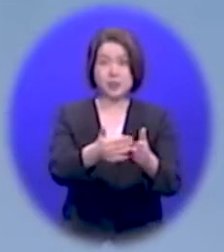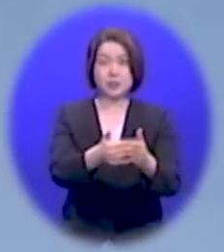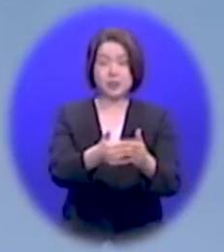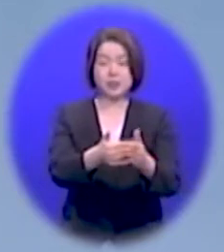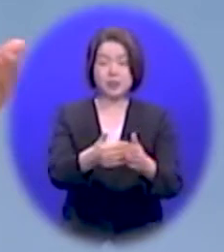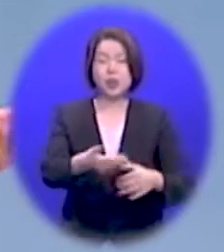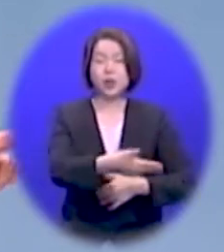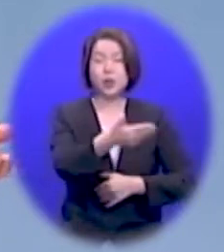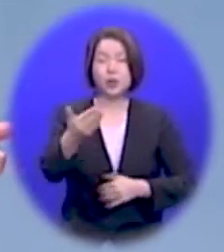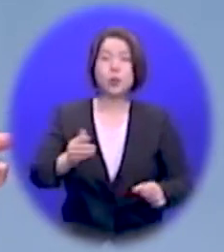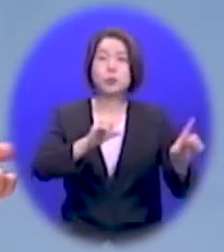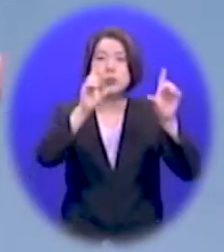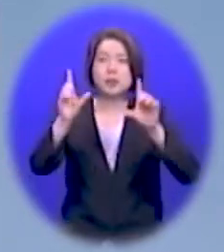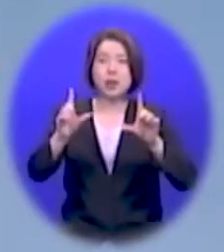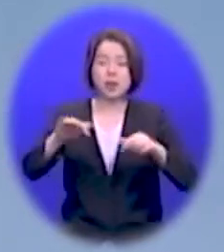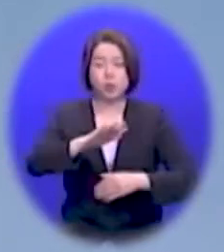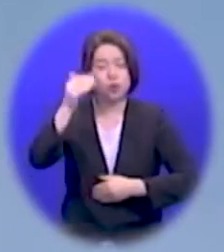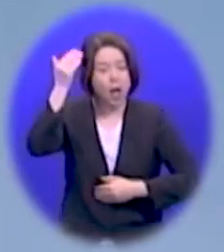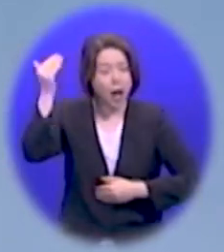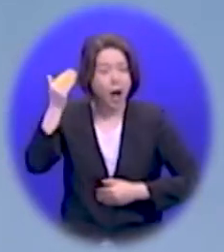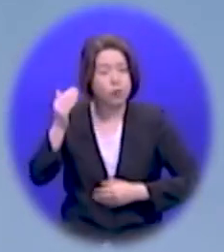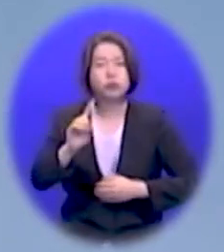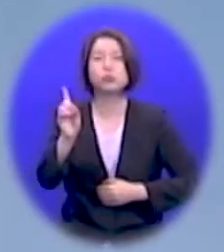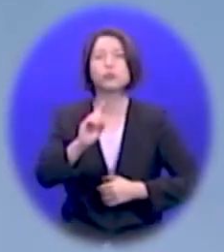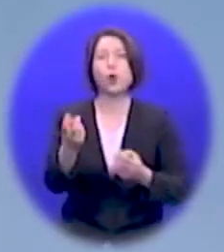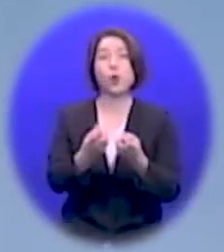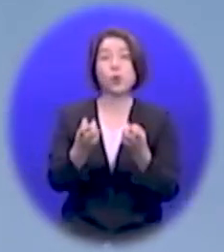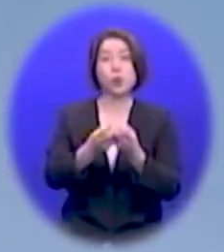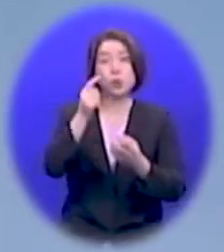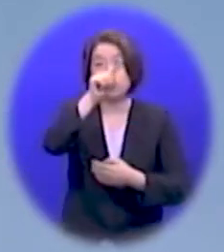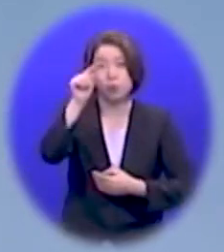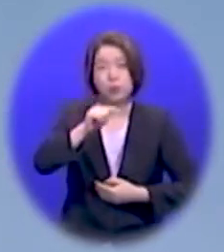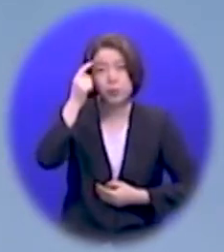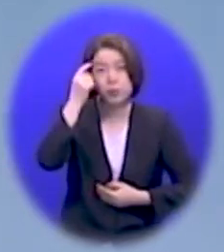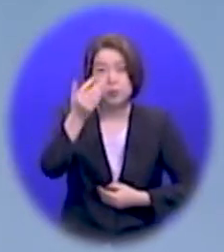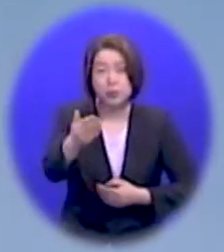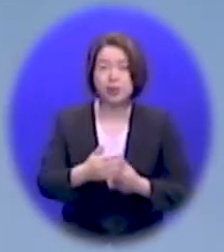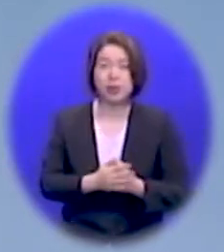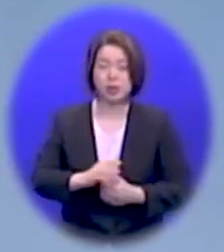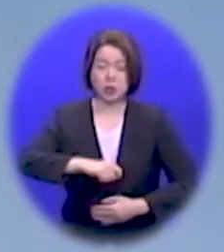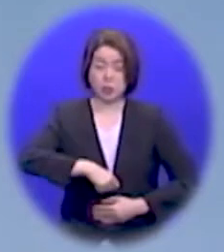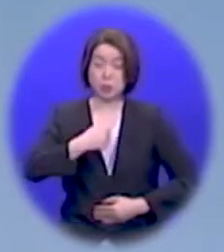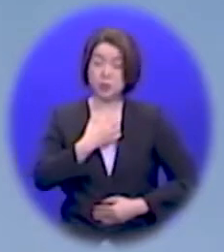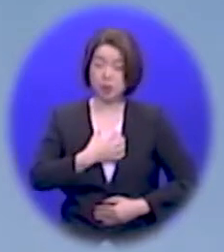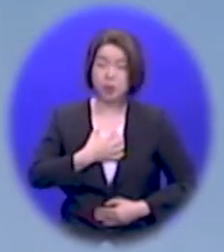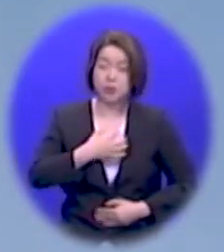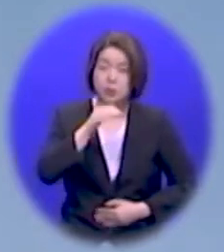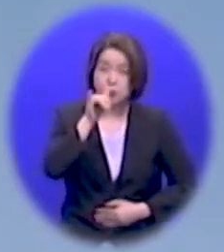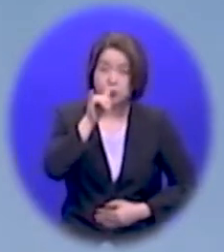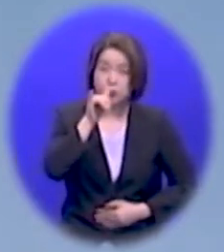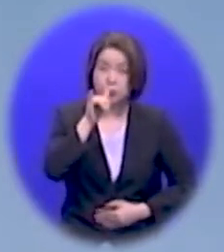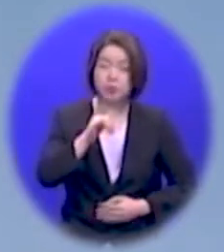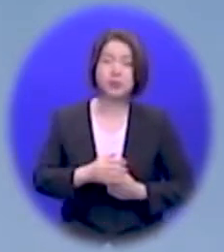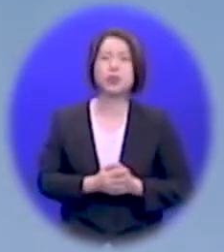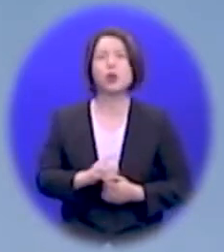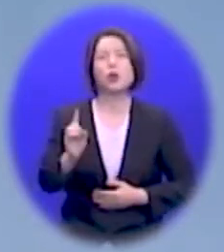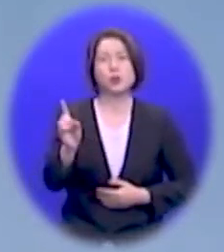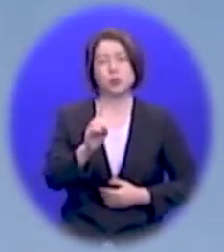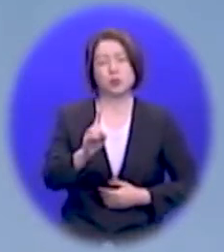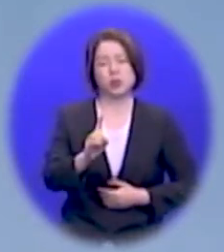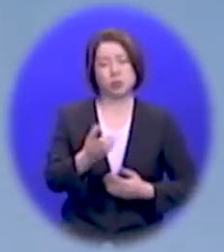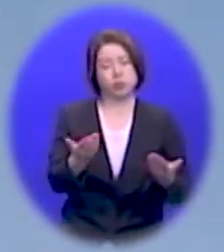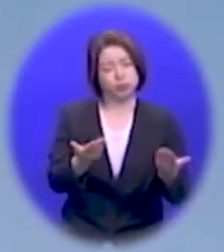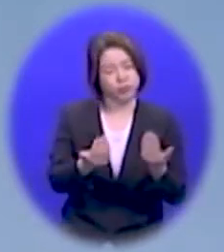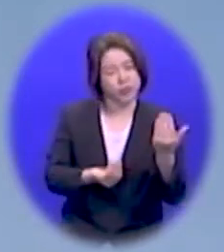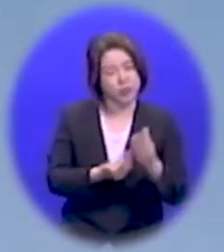여러분의 삶이 나 우리나라나 어떨 것 같습니까 솔직히 걱정 되지 않습니까 도대체 무슨 일이